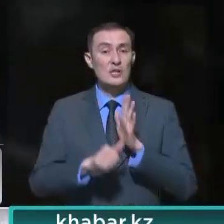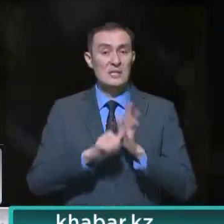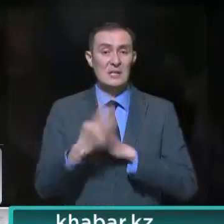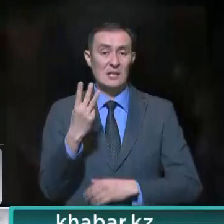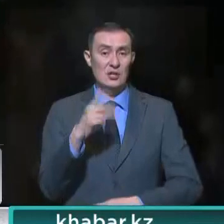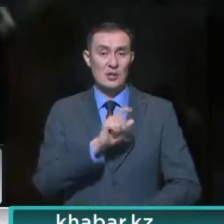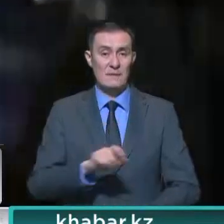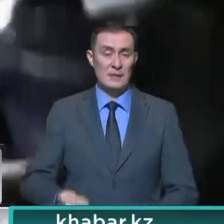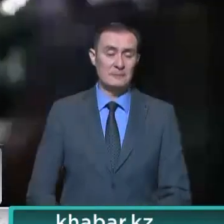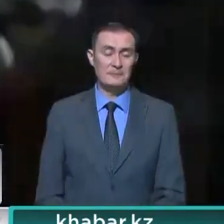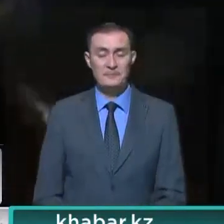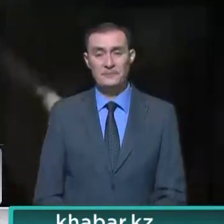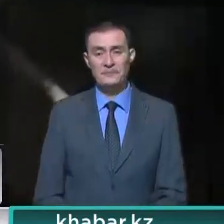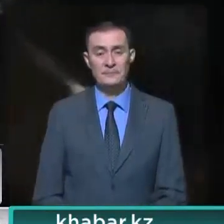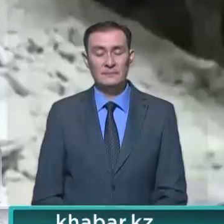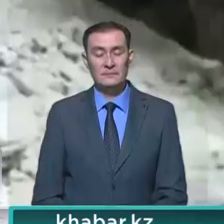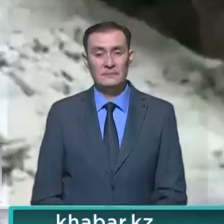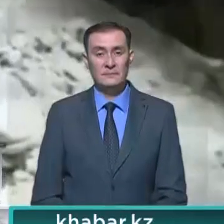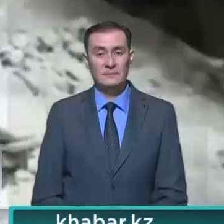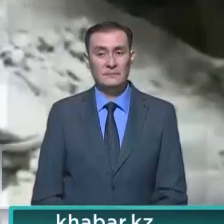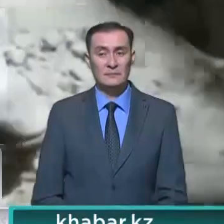163 человека.